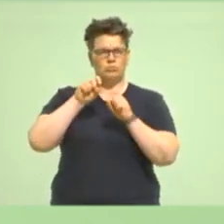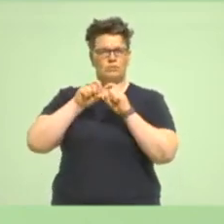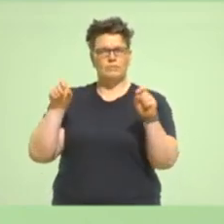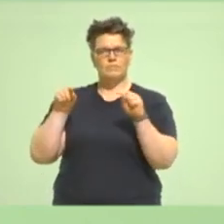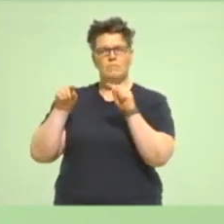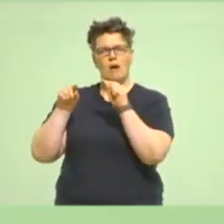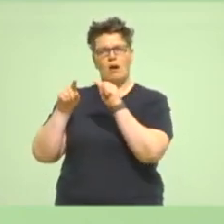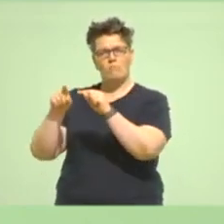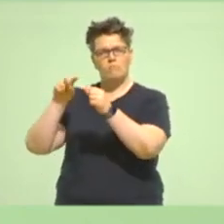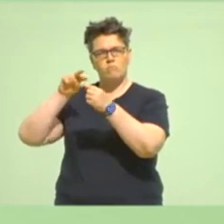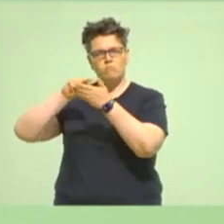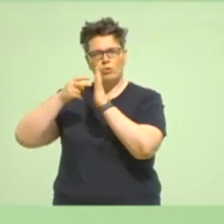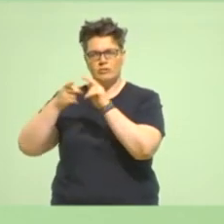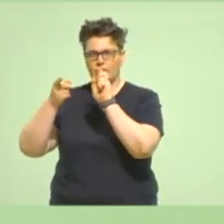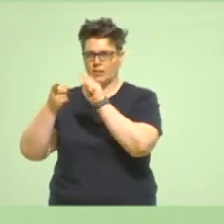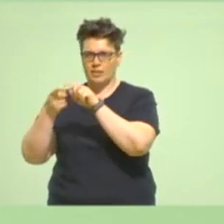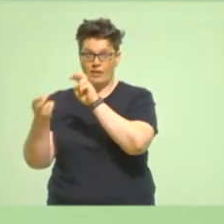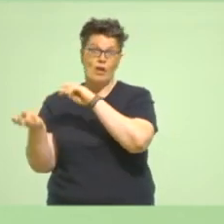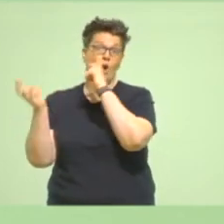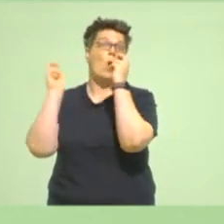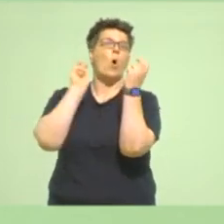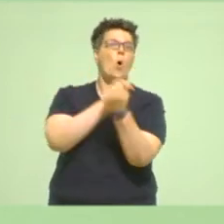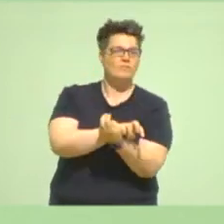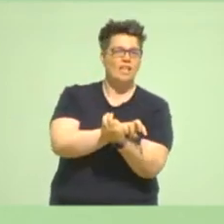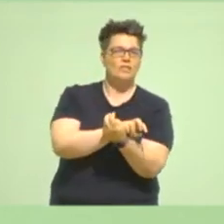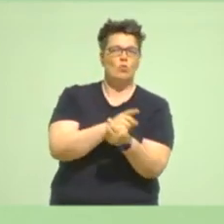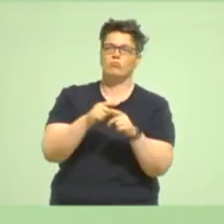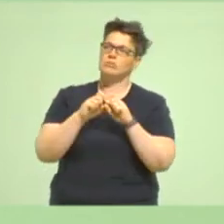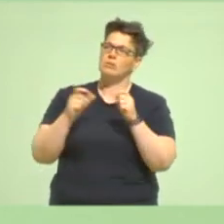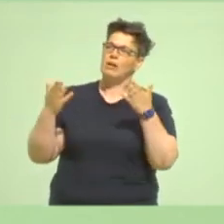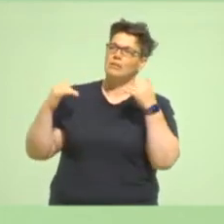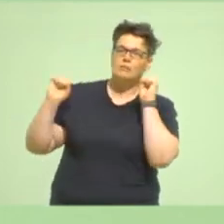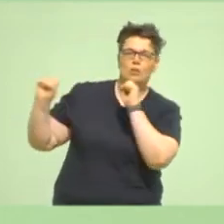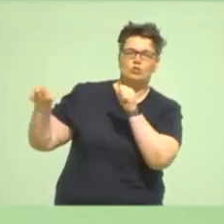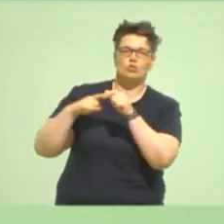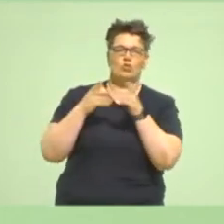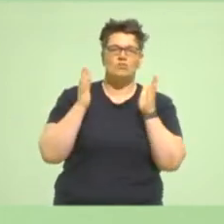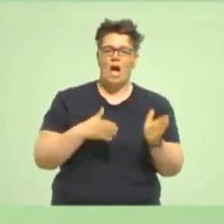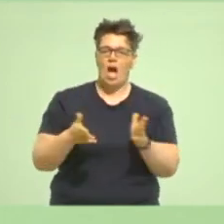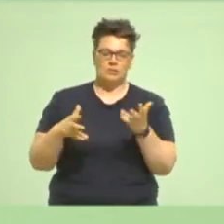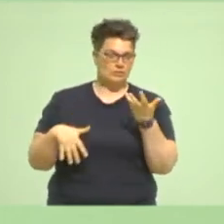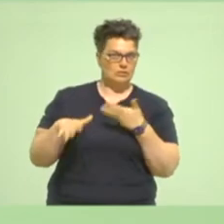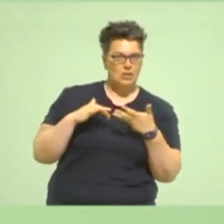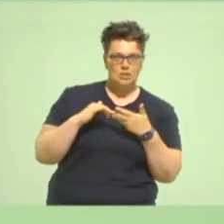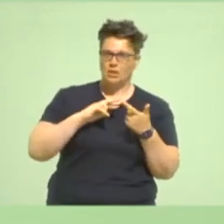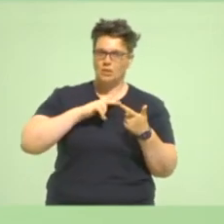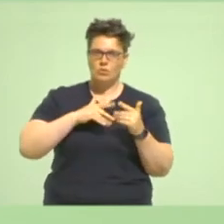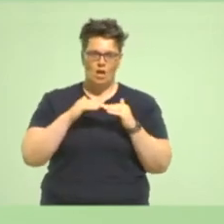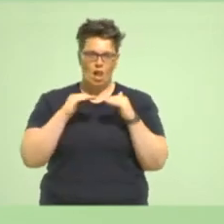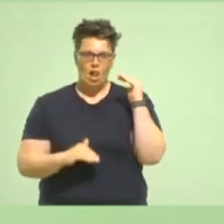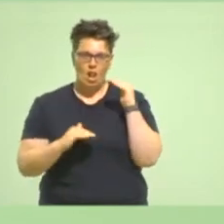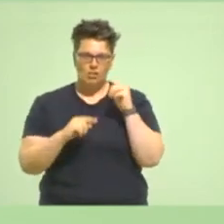politischen Umsetzens, der Notwendigkeiten, die Klimaschutz, die Artenkrise, die die soziale Ungleichheit